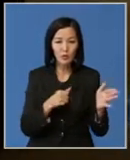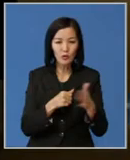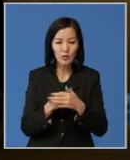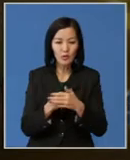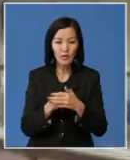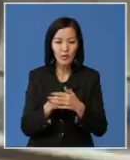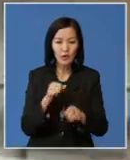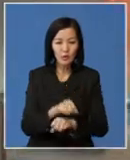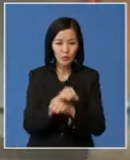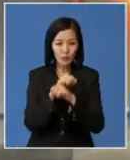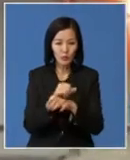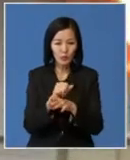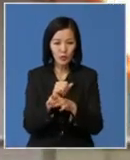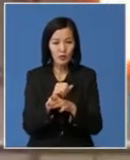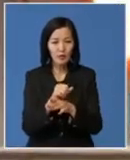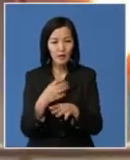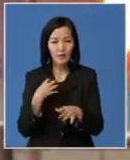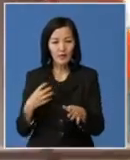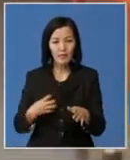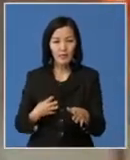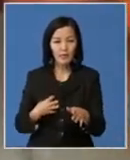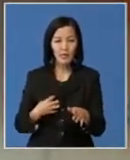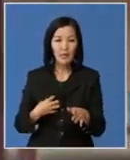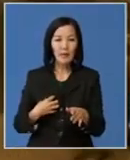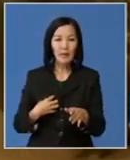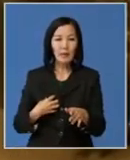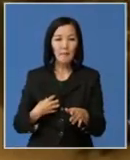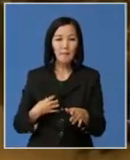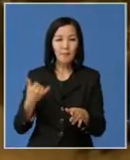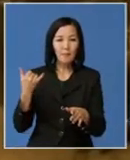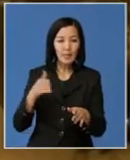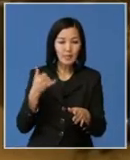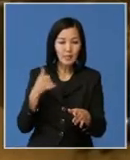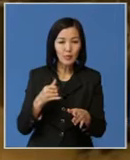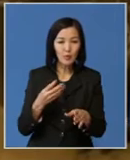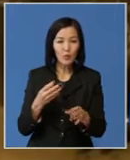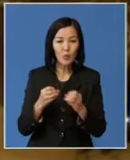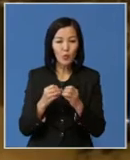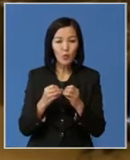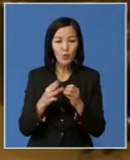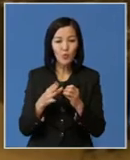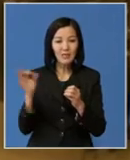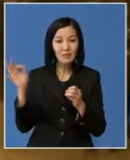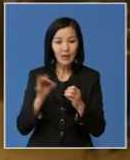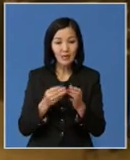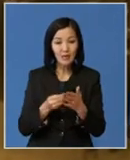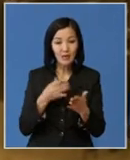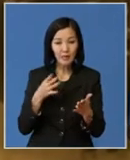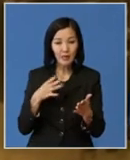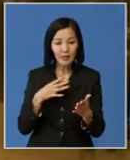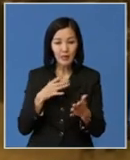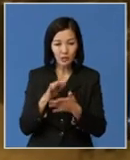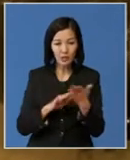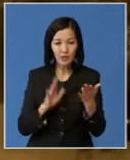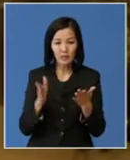басып алған. Айта кетейік, Францияда соңғы жылда жанармай құны 10-15% көтеріліпті. Биліктегілер бағаларының өсуі әлі де